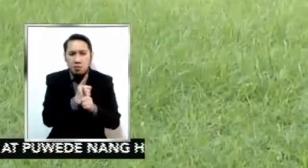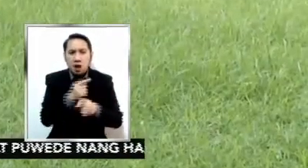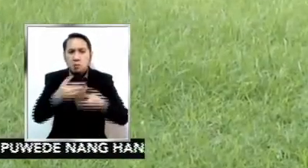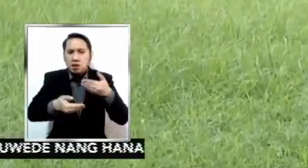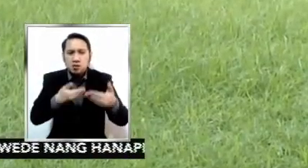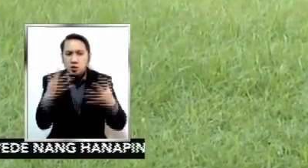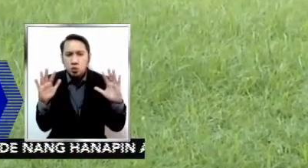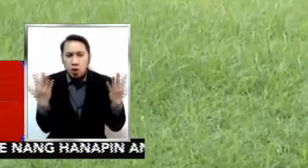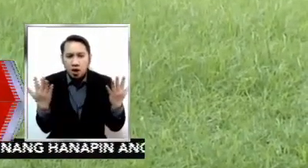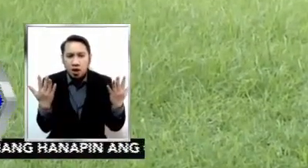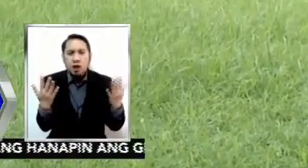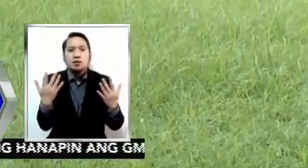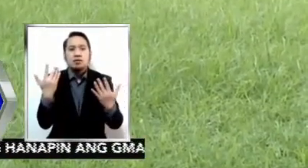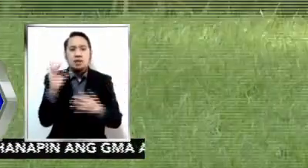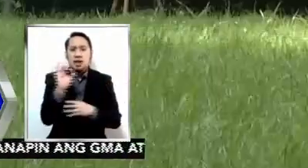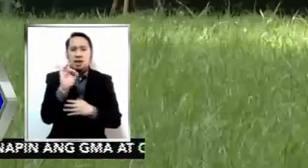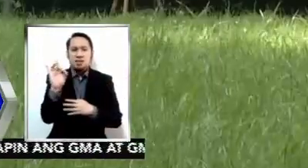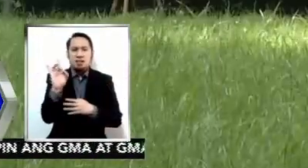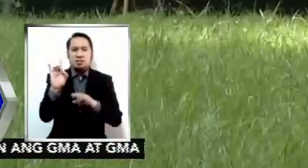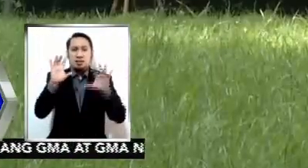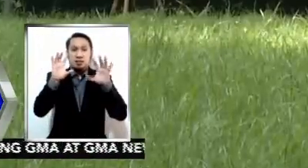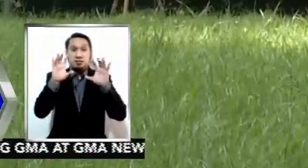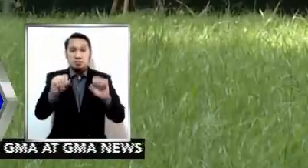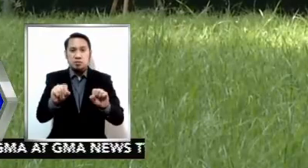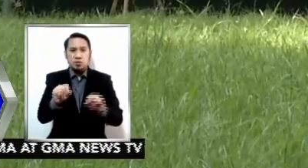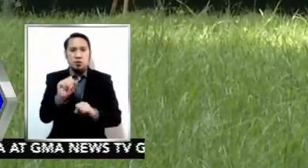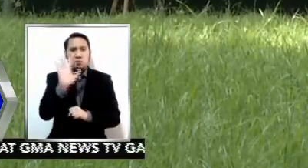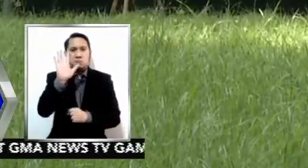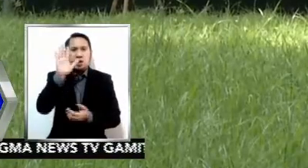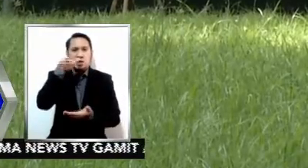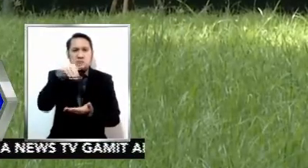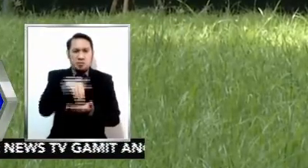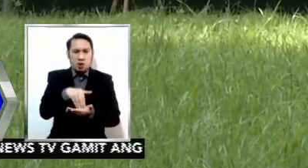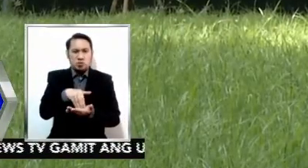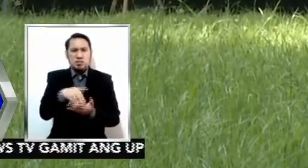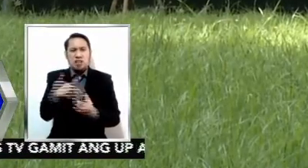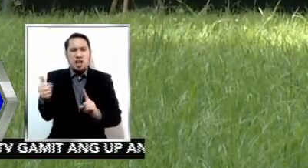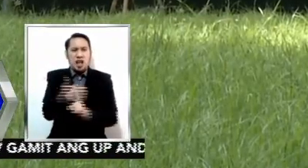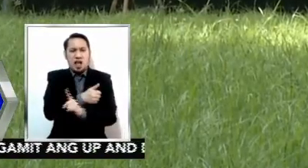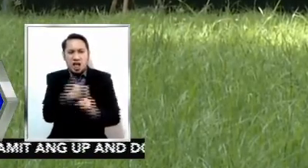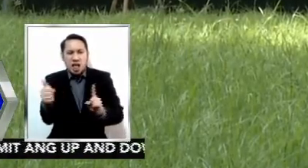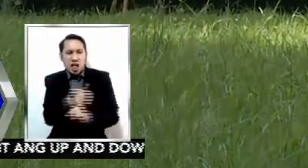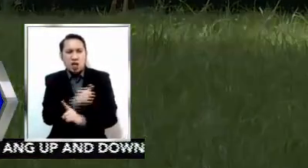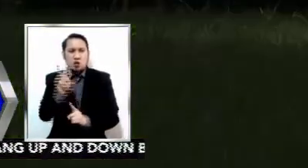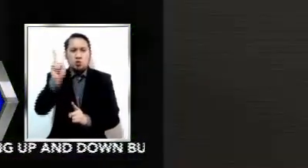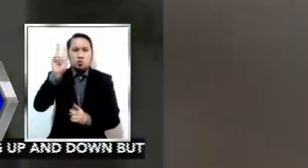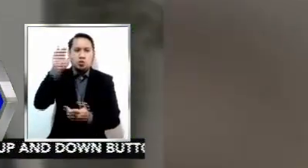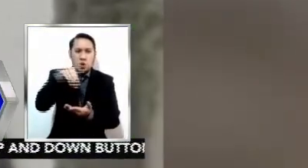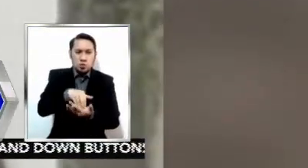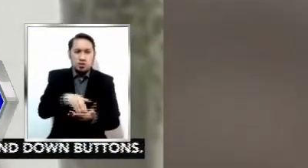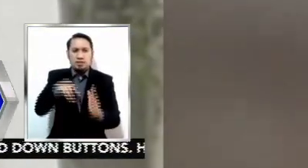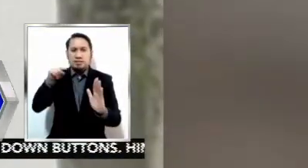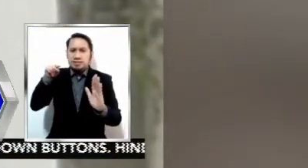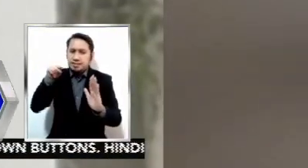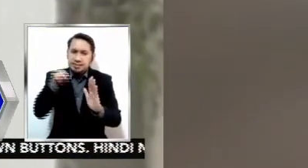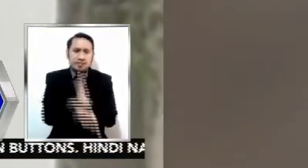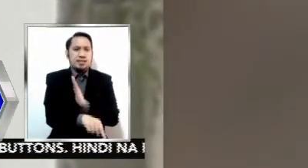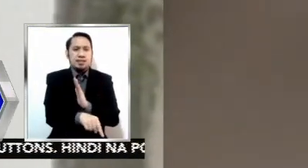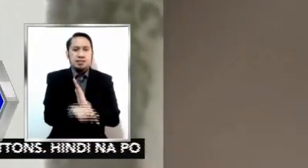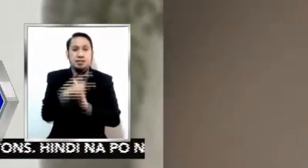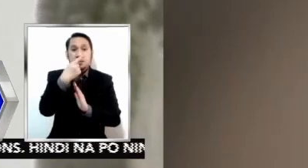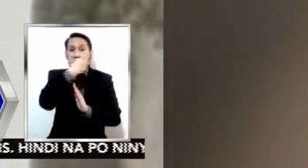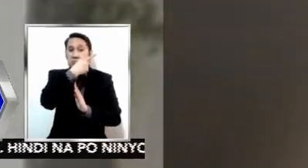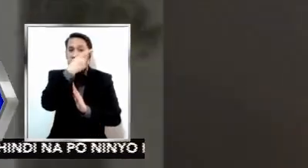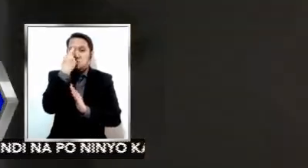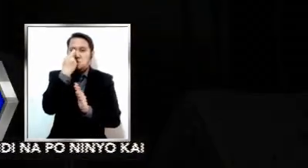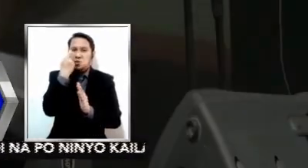naman daw ang dinukot. Mahigit 5,000 ang tinorture at mahigit 2,000 ang pinatay umano nang dahil sa pagkontra sa rehimen